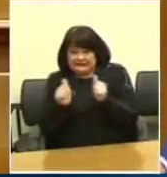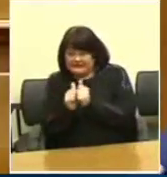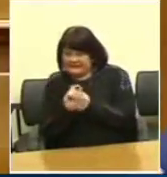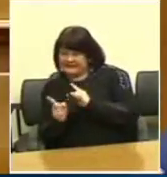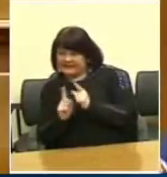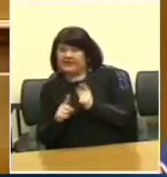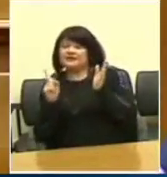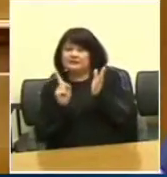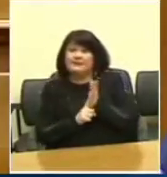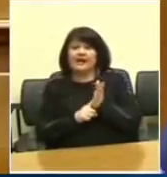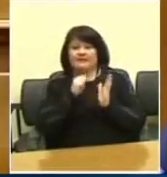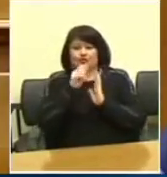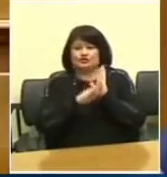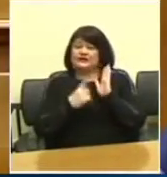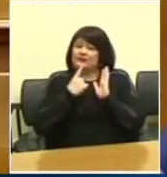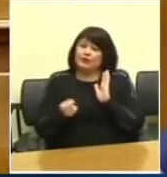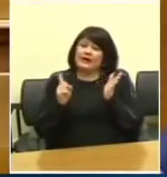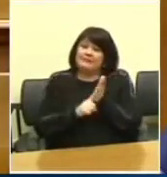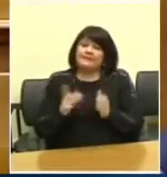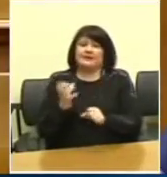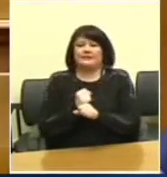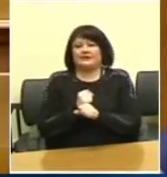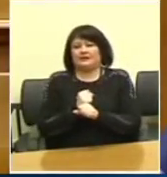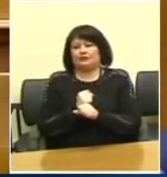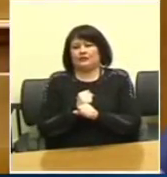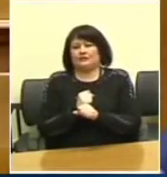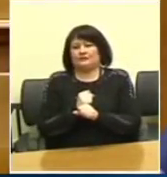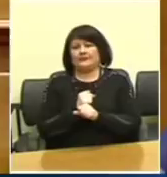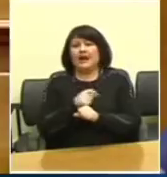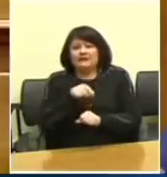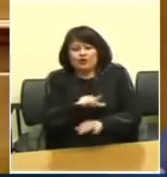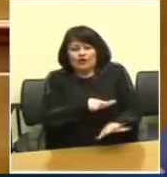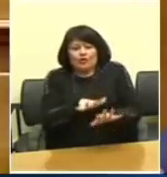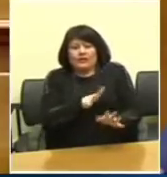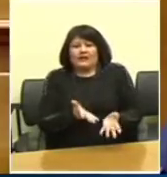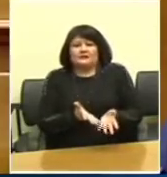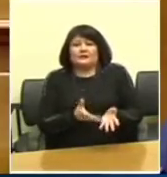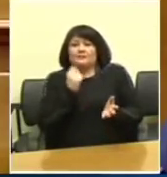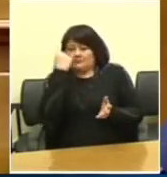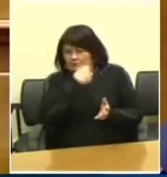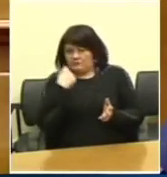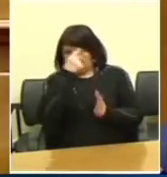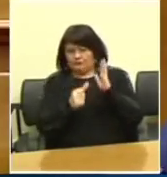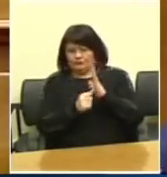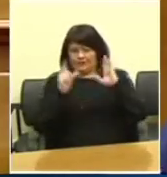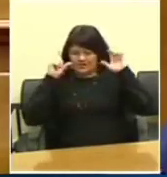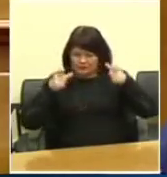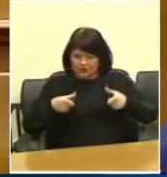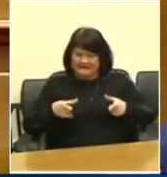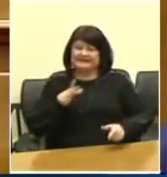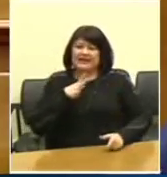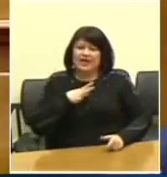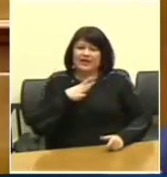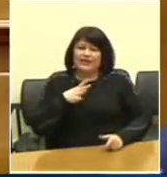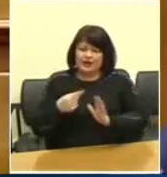πρέπει να επιτάσσει το Σύνταγμα στο βαθμό που στο πρόσωπο του Προέδρου της Δημοκρατίας, επαναλαμβάνω, θέλουμε τον εκφραστή